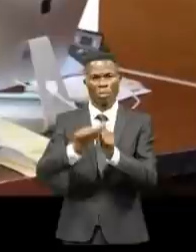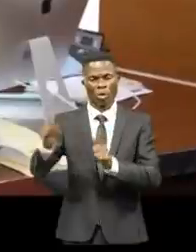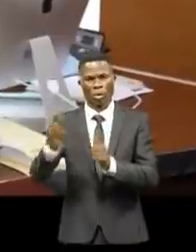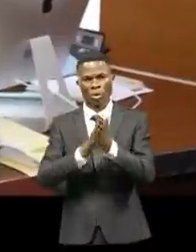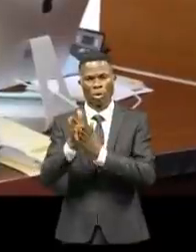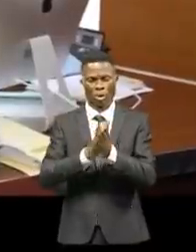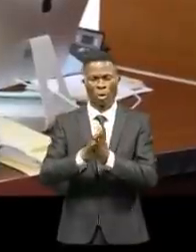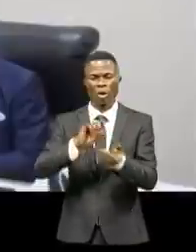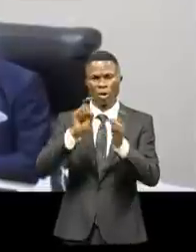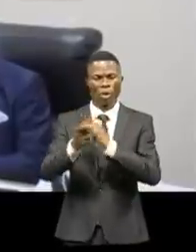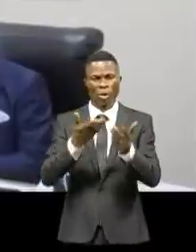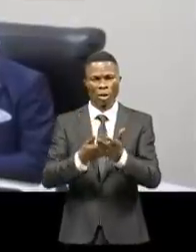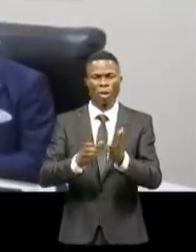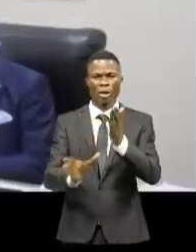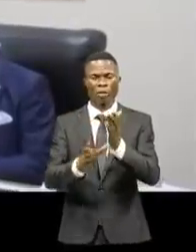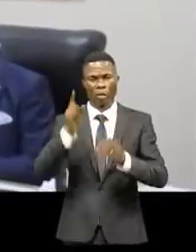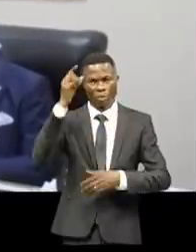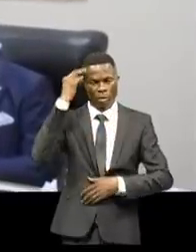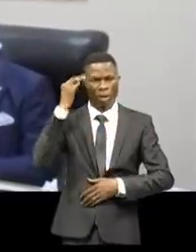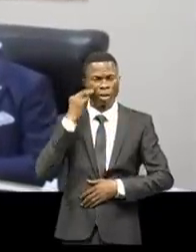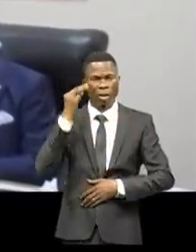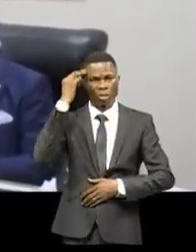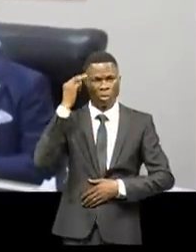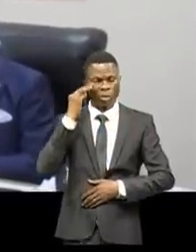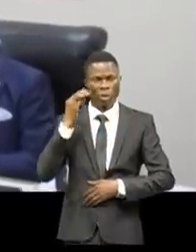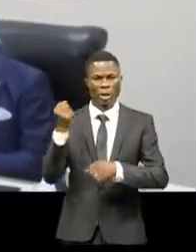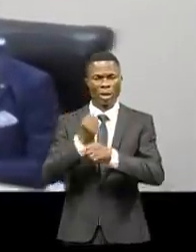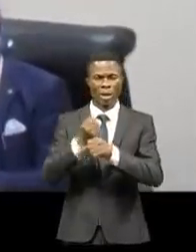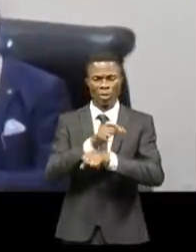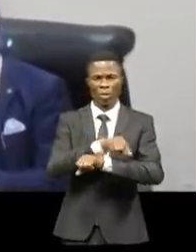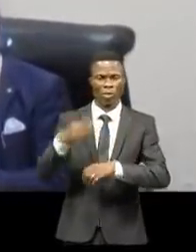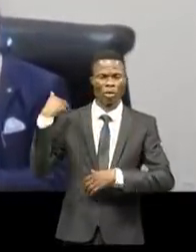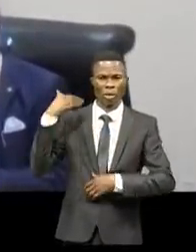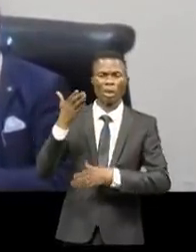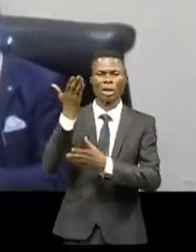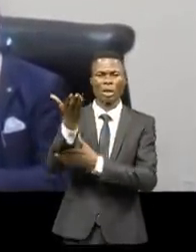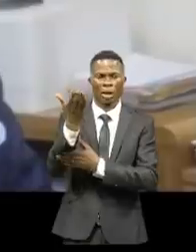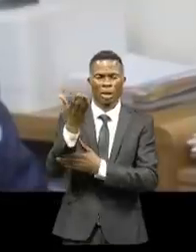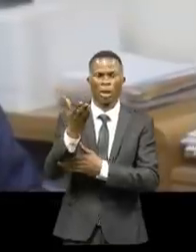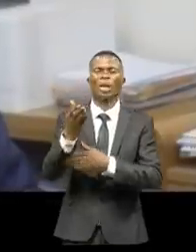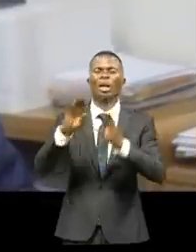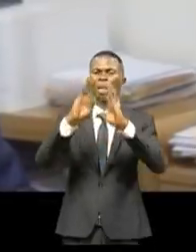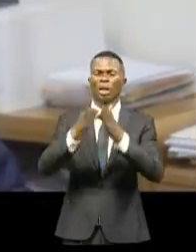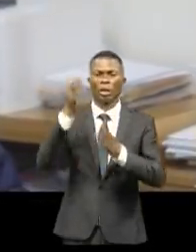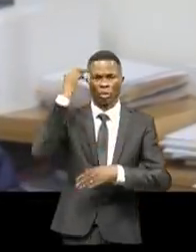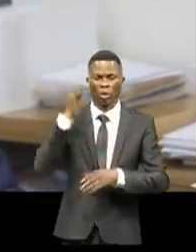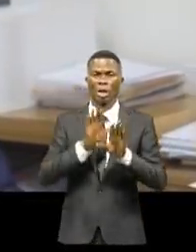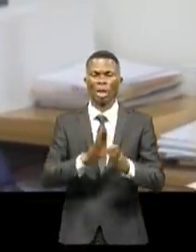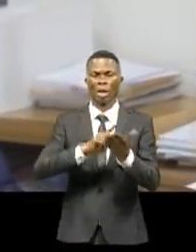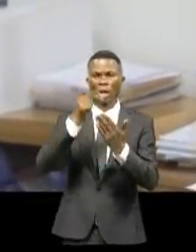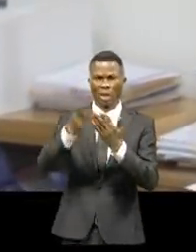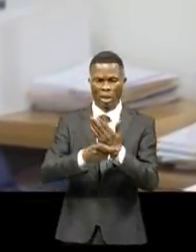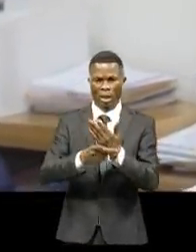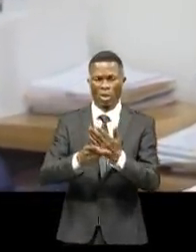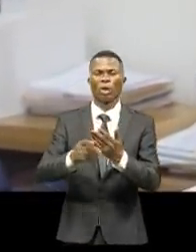concernant la retraite, le vice-premier ministre, ministre de la fonction publique, a sollicité du Conseil qu'en attendant le plan de mise à